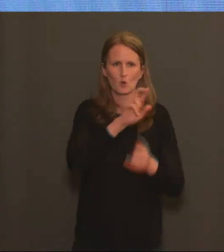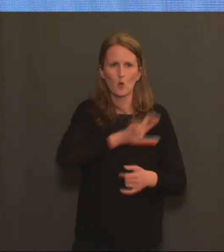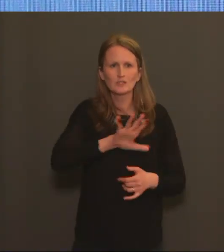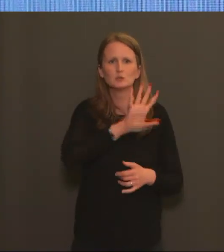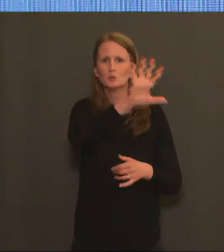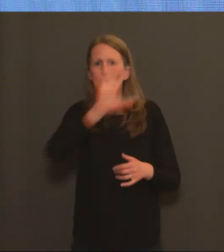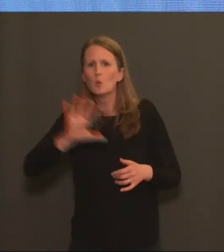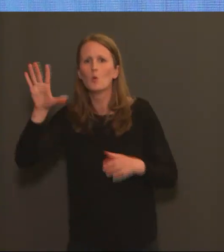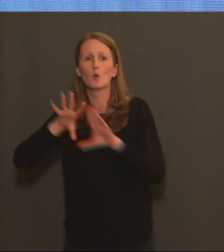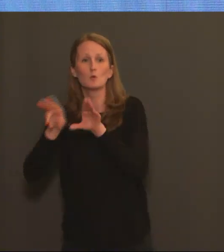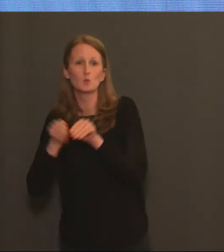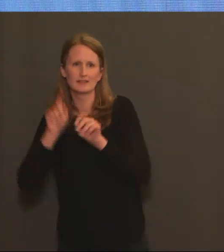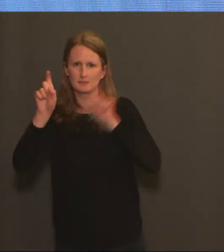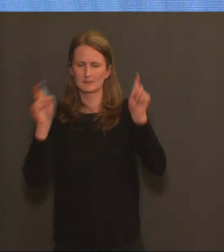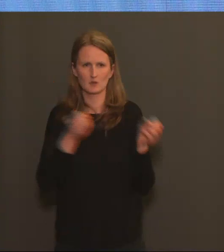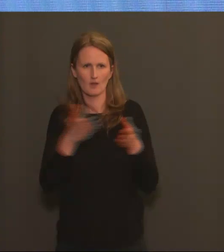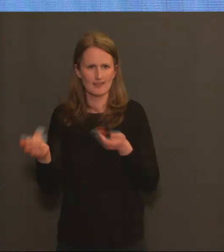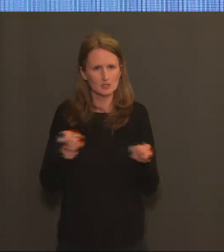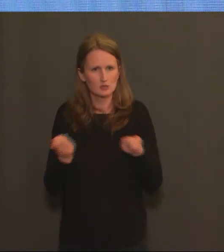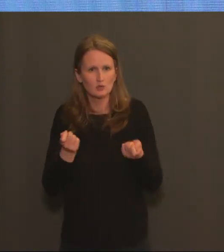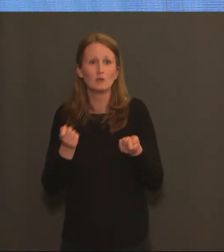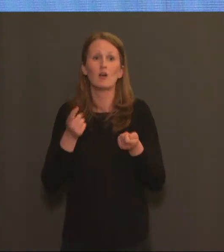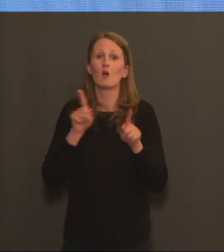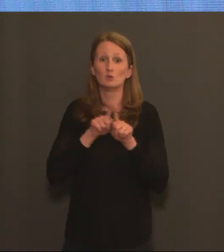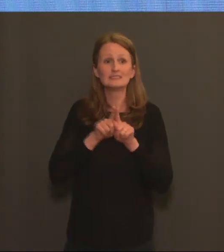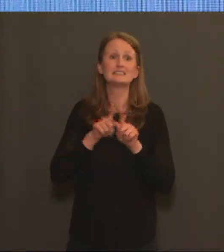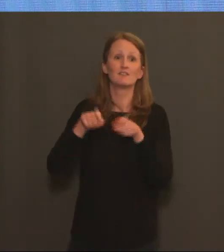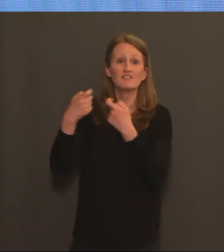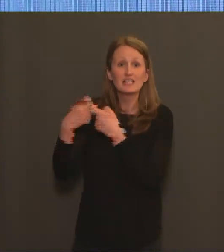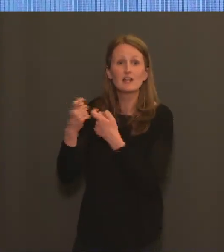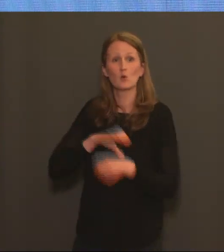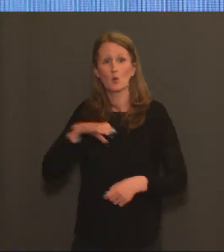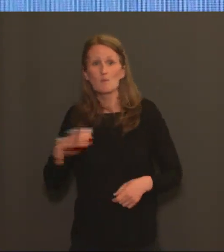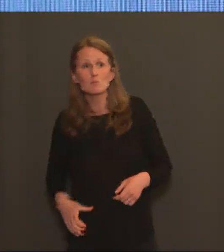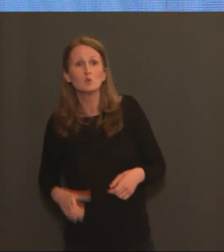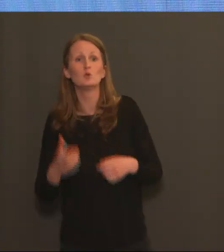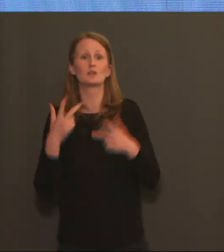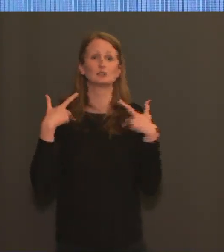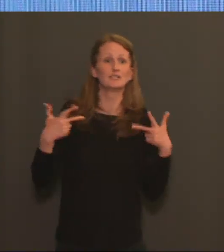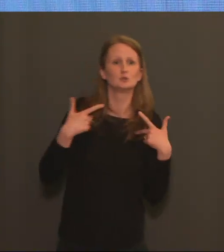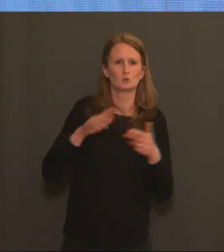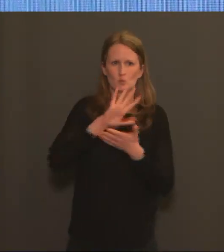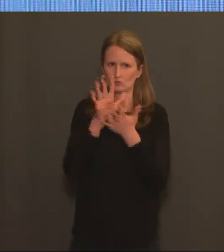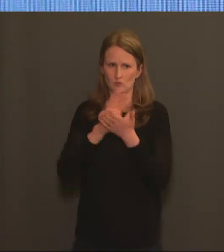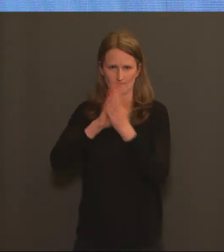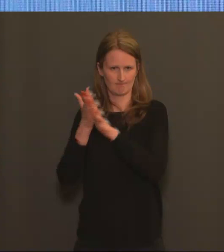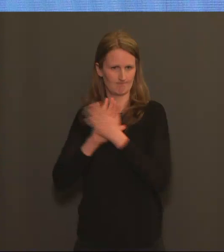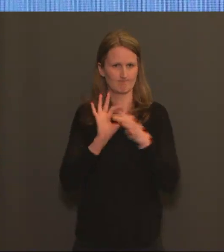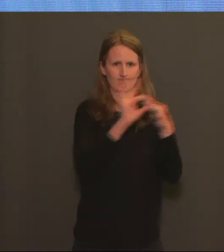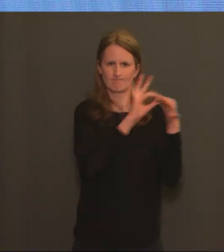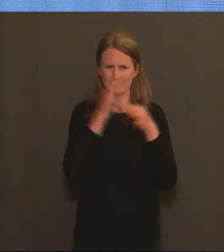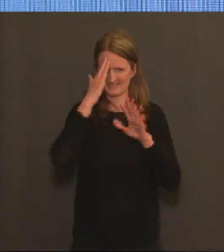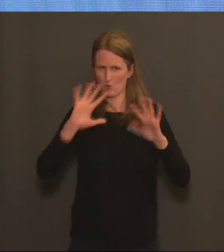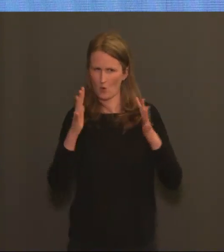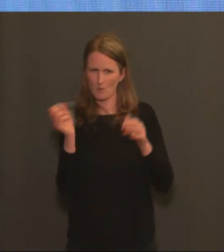les pouvoirs locaux, les associations, les organisations humanitaires et éventuellement les équipes mobiles des